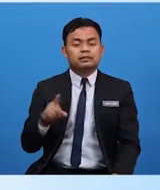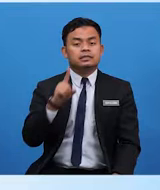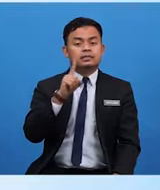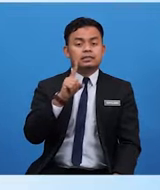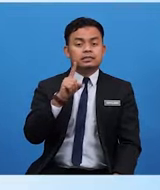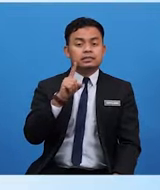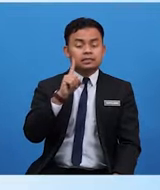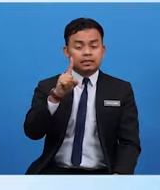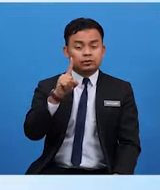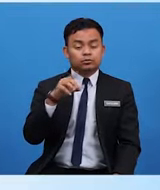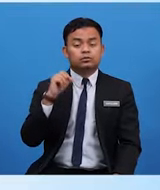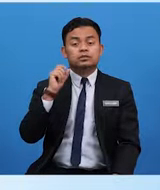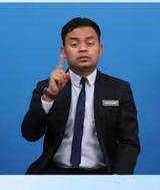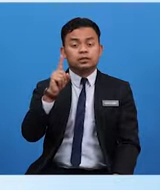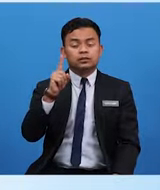1/4